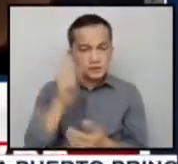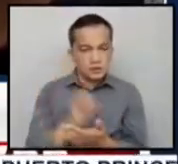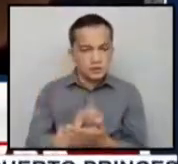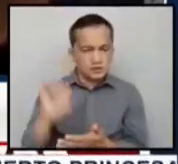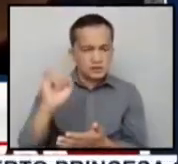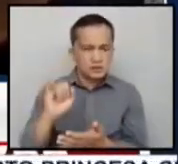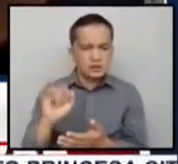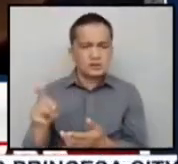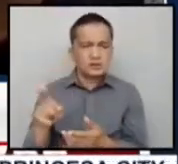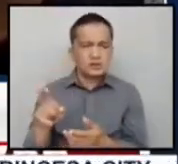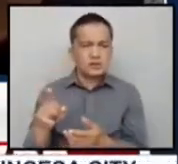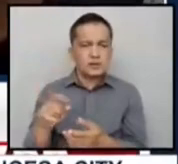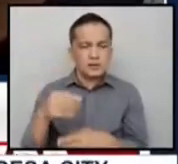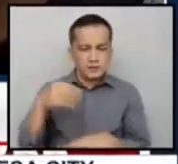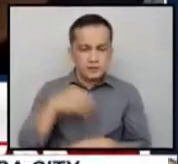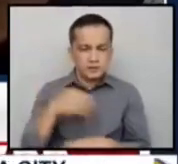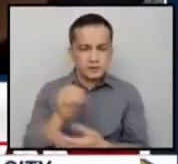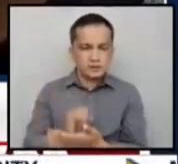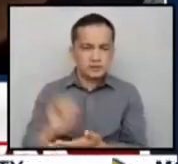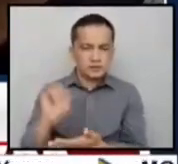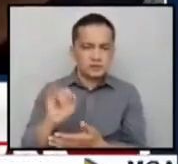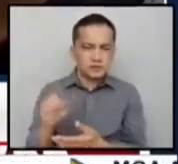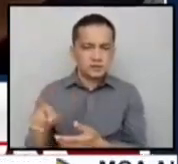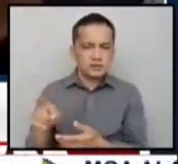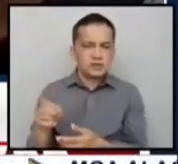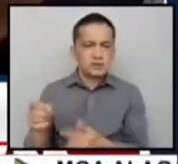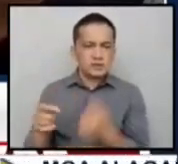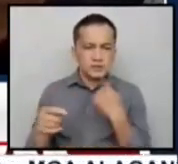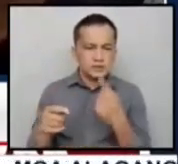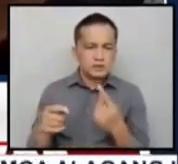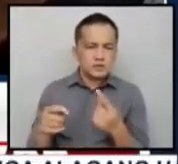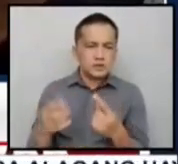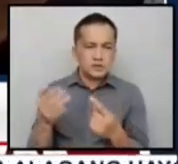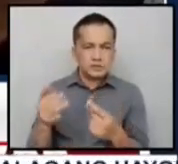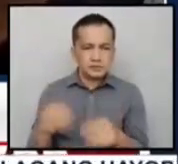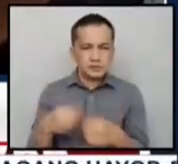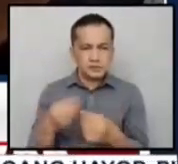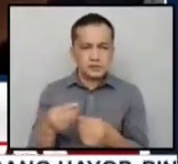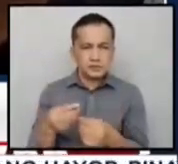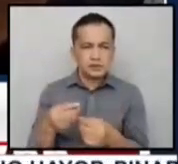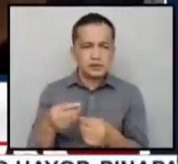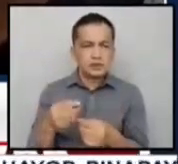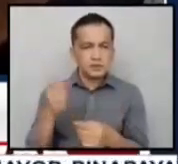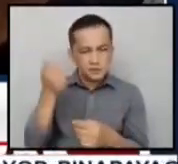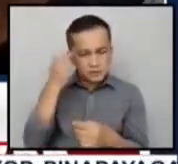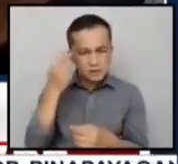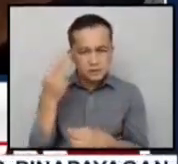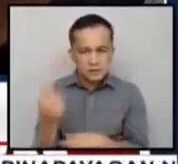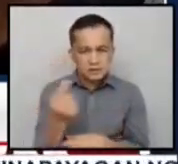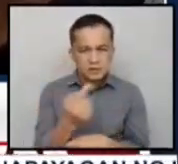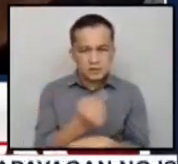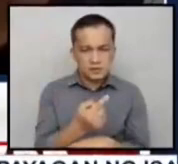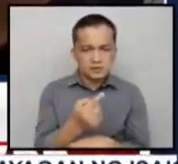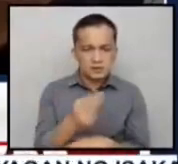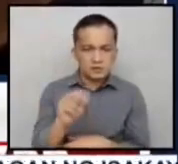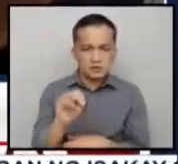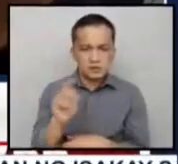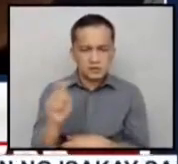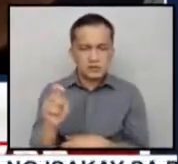banking institution, yung pong equity po ay binibigay ho ng pamahalaan sa bawat unit na kanila pong